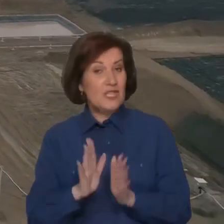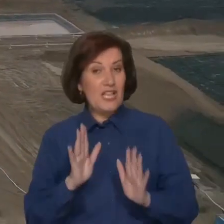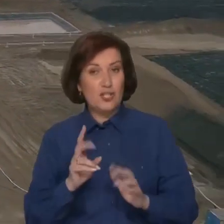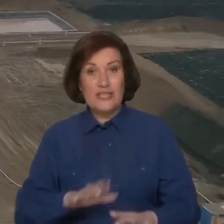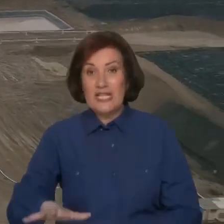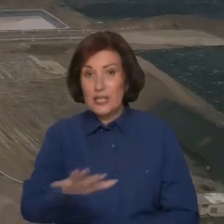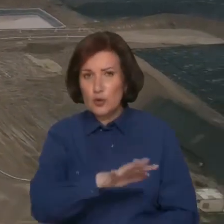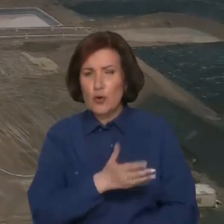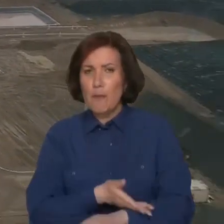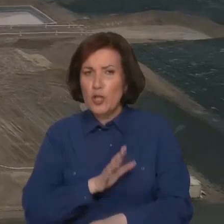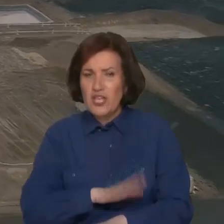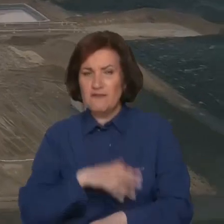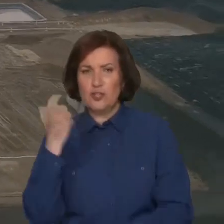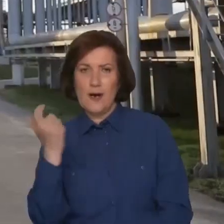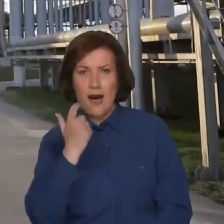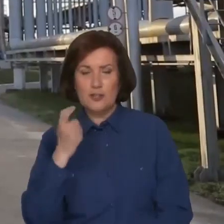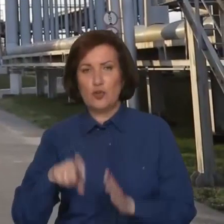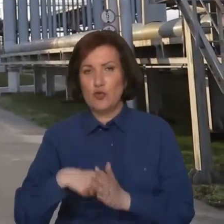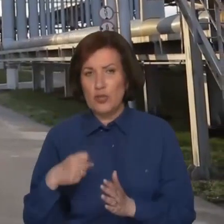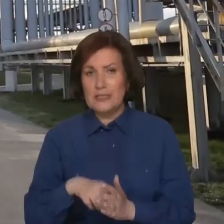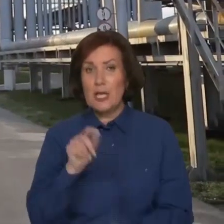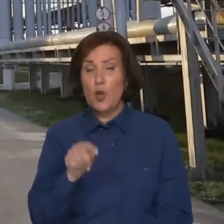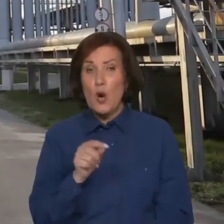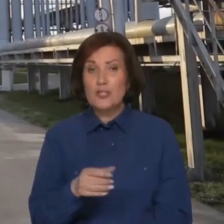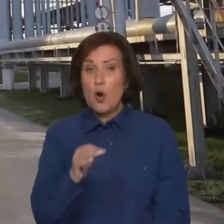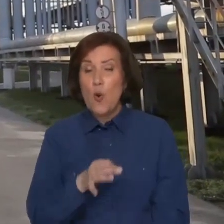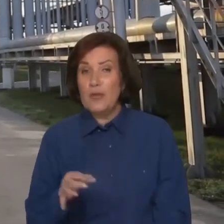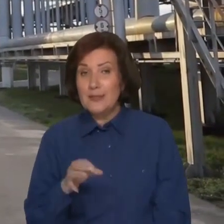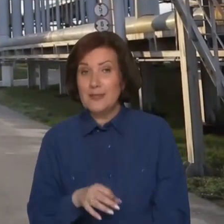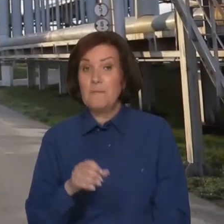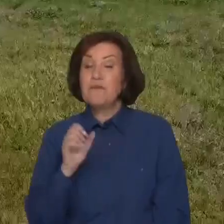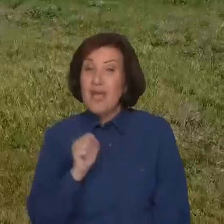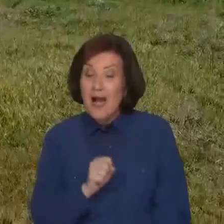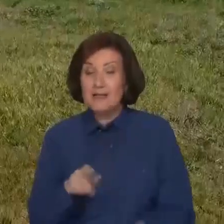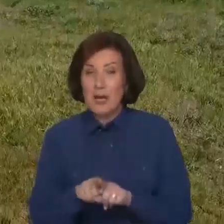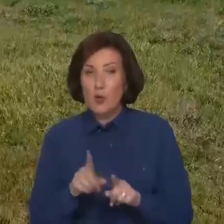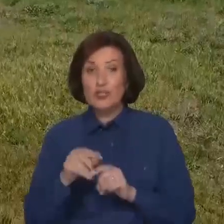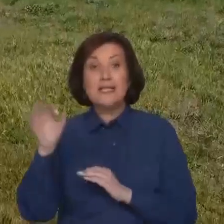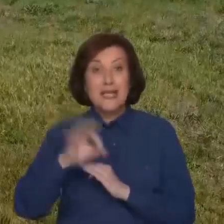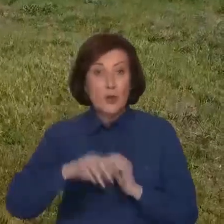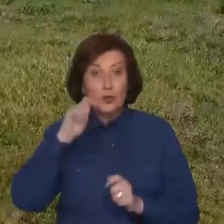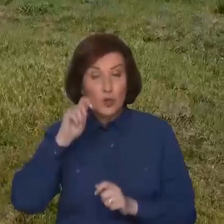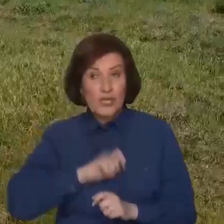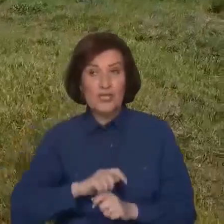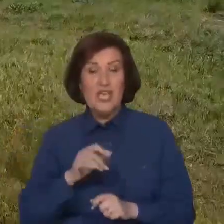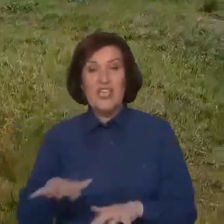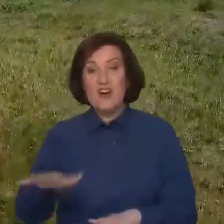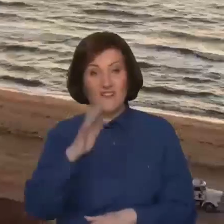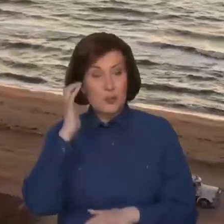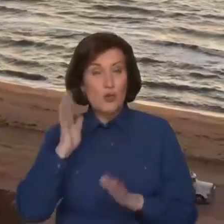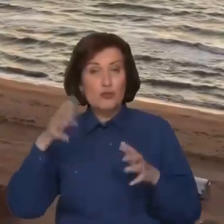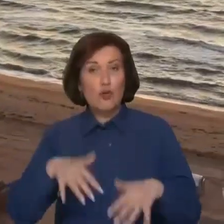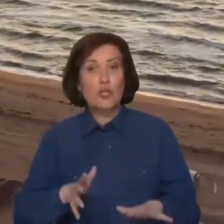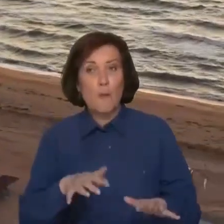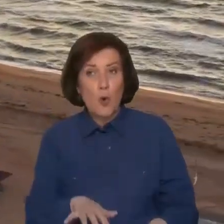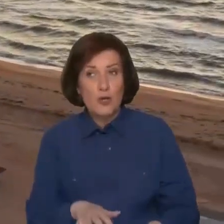лише на територіях Полтавщини, Харківщини, Донецької та Луганської областей, а також на заході України та в акваторії